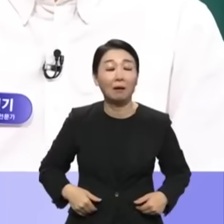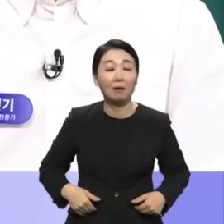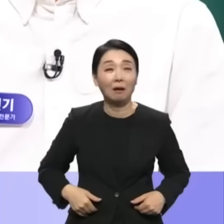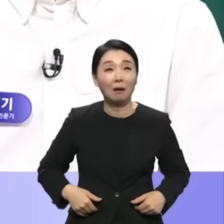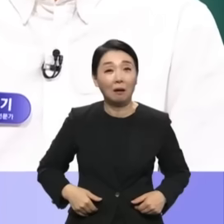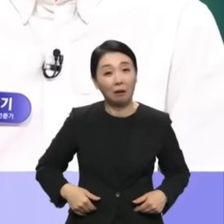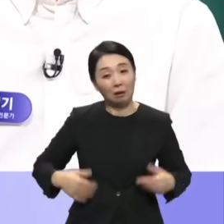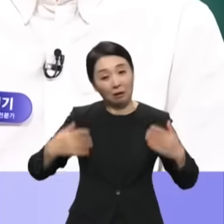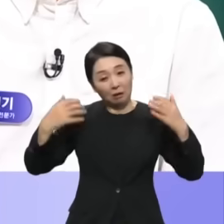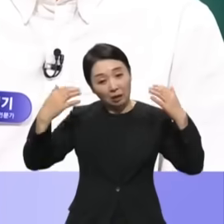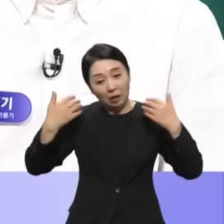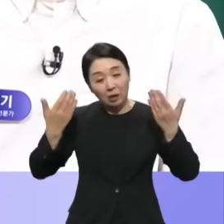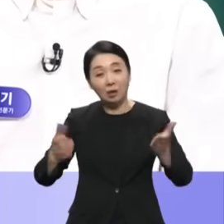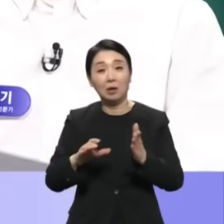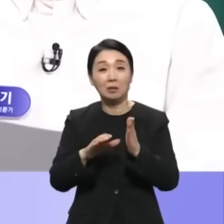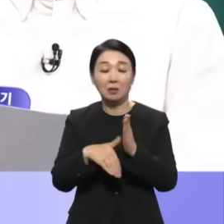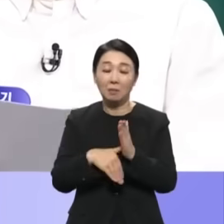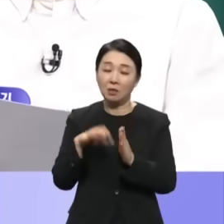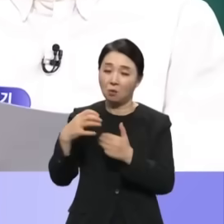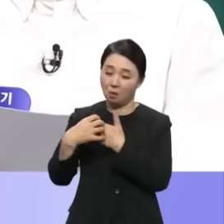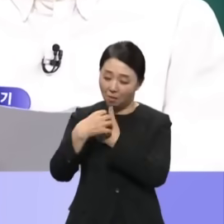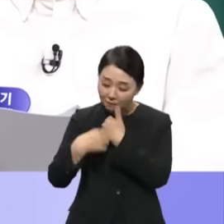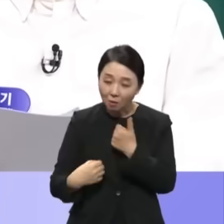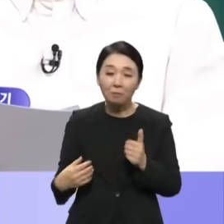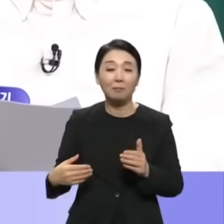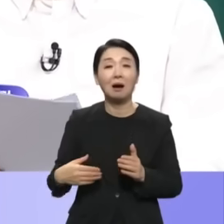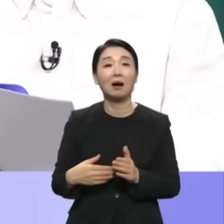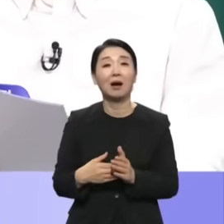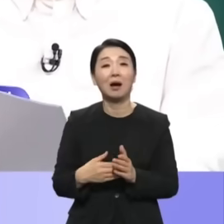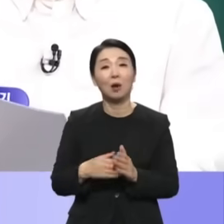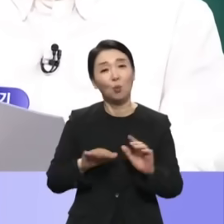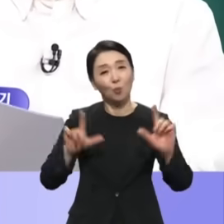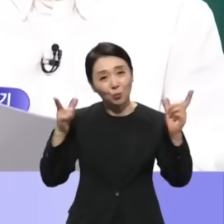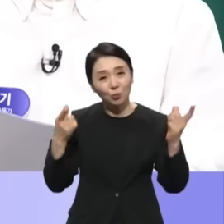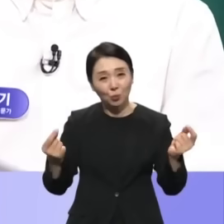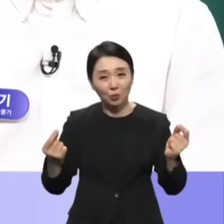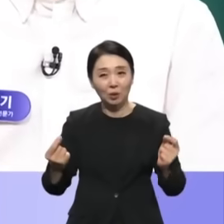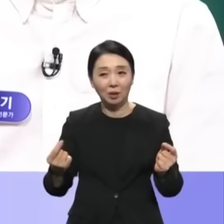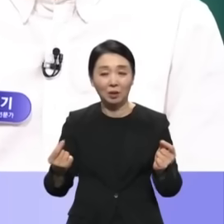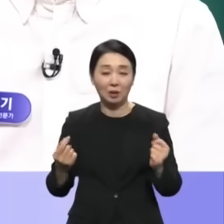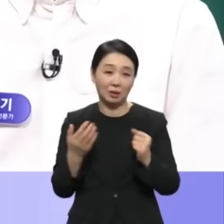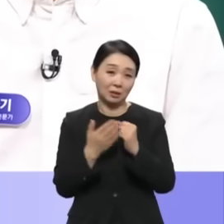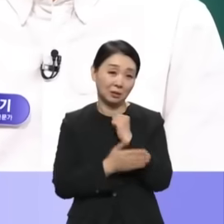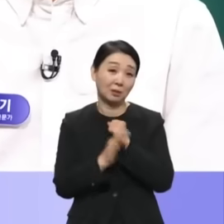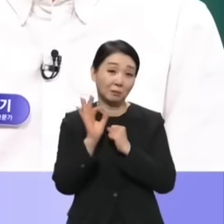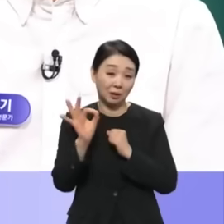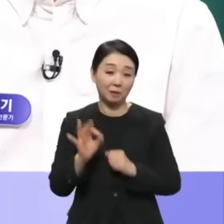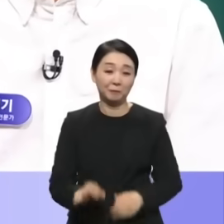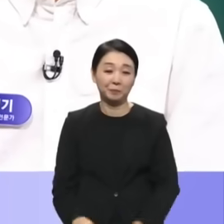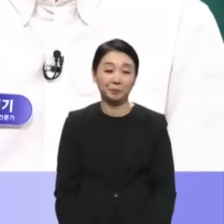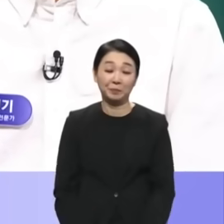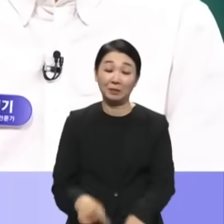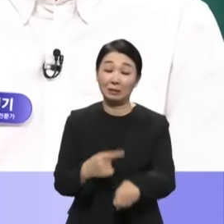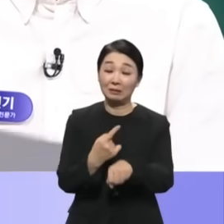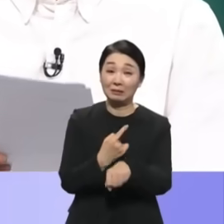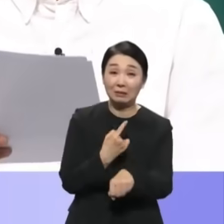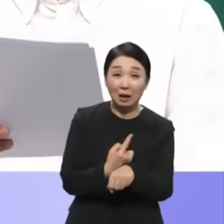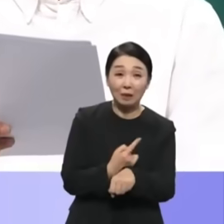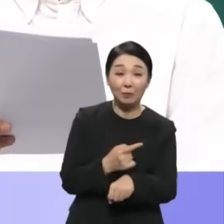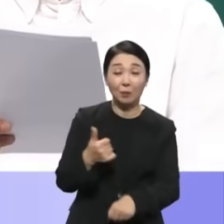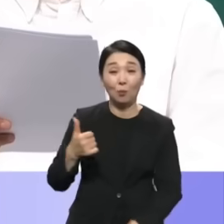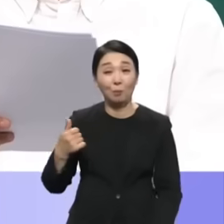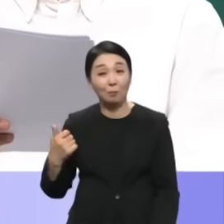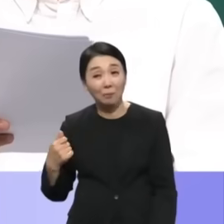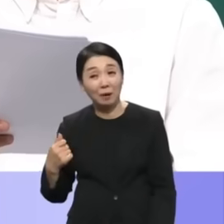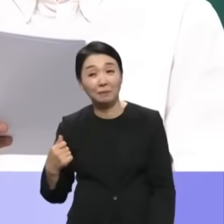피서철마다 바가지 요금 논란이 있는데 올해도 마찬가지입니다. 그러니까 여기 이제 사진 보시면 네, 뭐 시간당 5만 원 돼